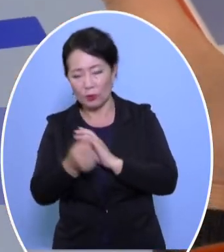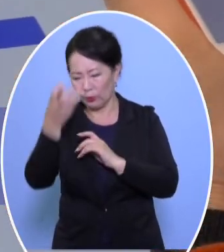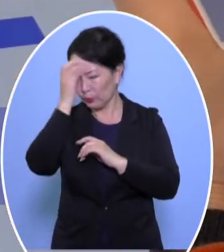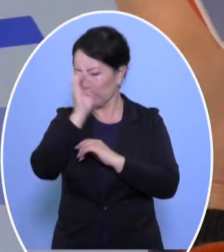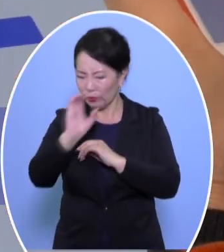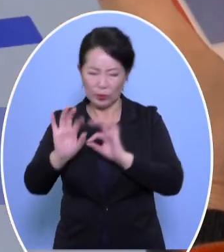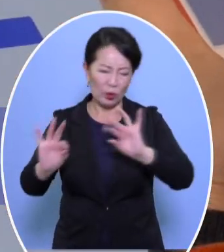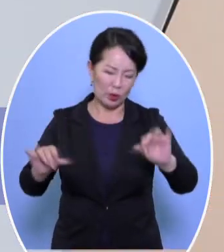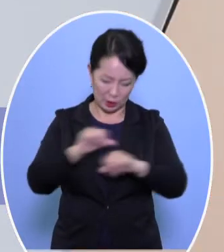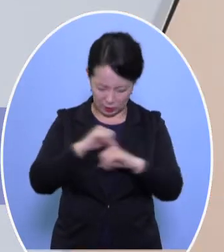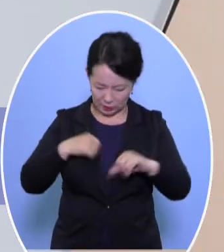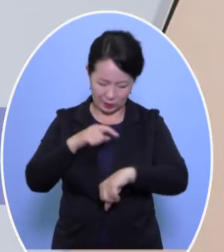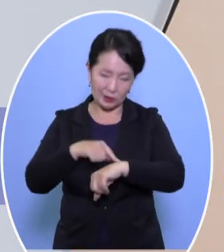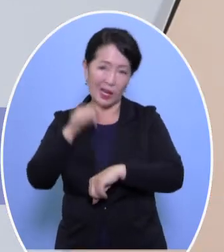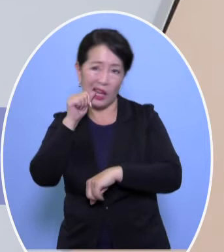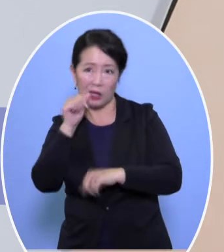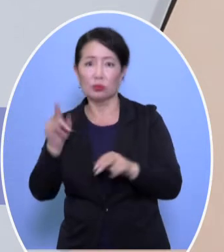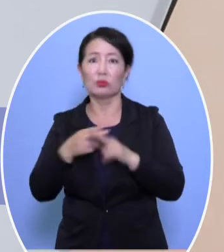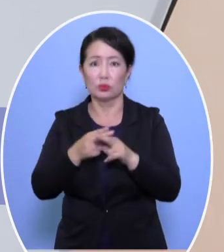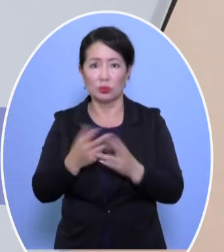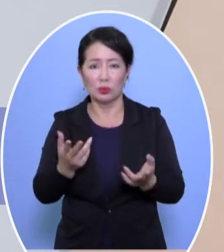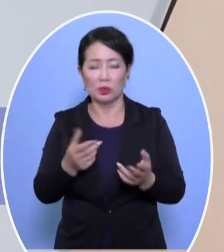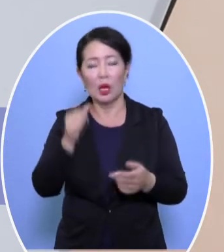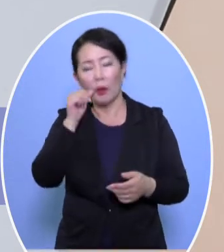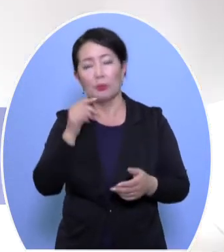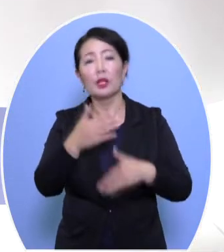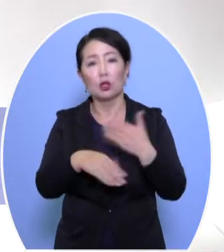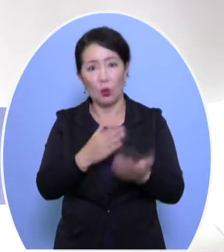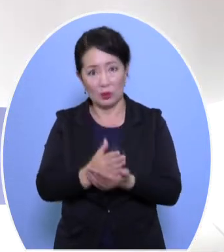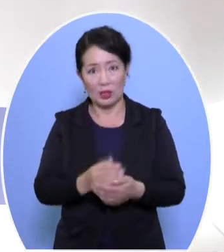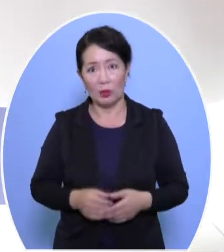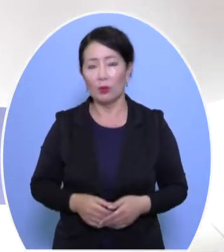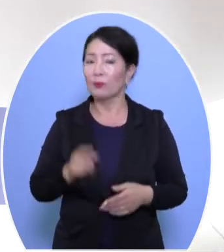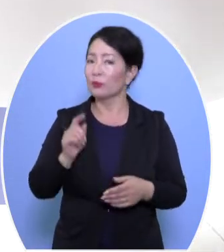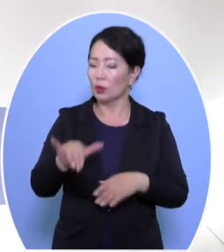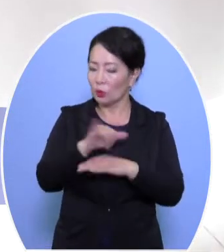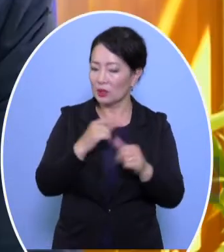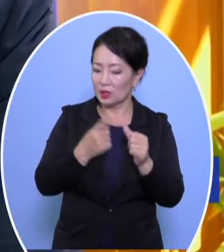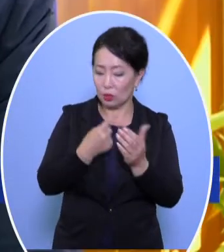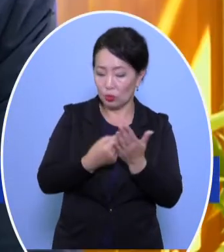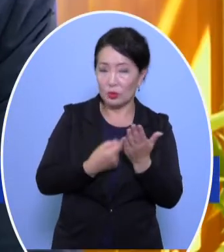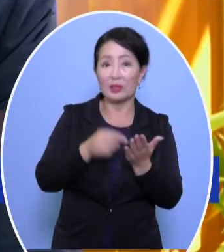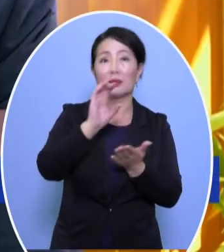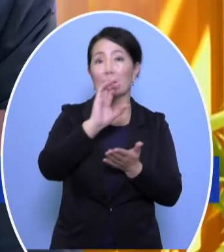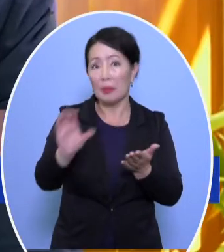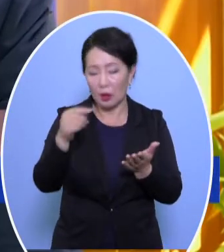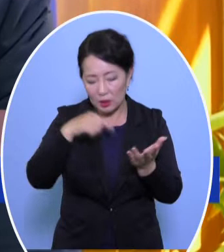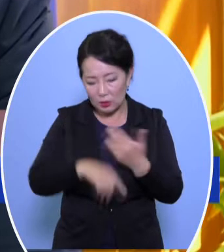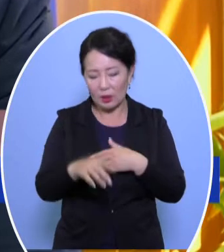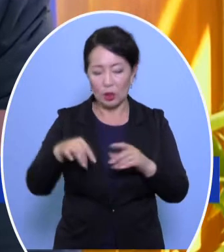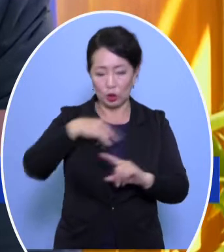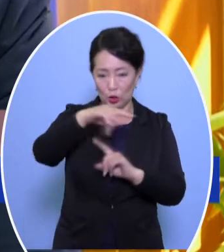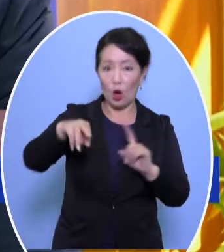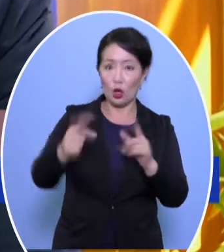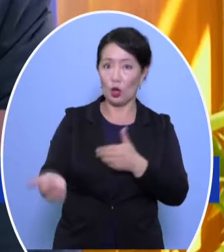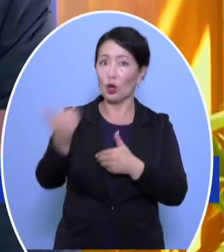одоо төрийн байгууллагуудаас гадна иргэдтэй цаг хугацаа орнзын хувьд бол асар хэмнэлтэй хэвчэж байгаа гэж үзэж байгаа. За хэсэг бүртгэлийн байгууллага бол энэ удаагийн хамгийн